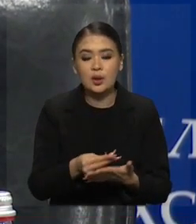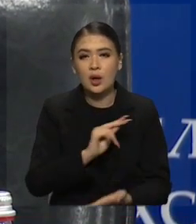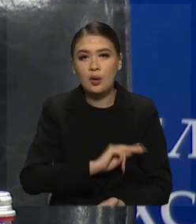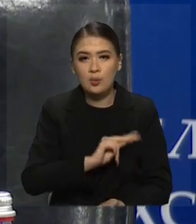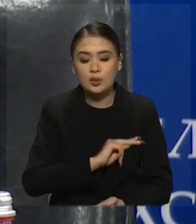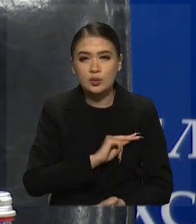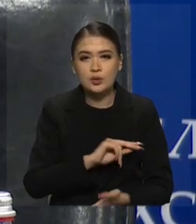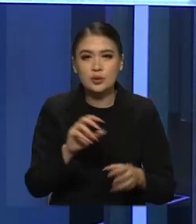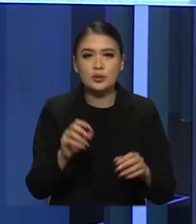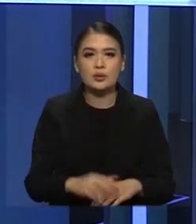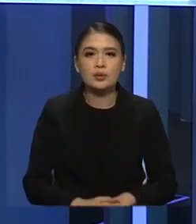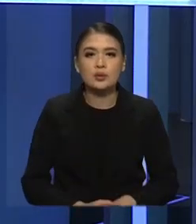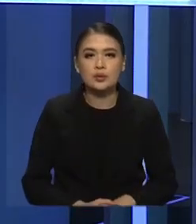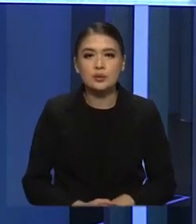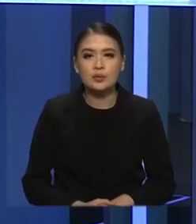работоспособность.